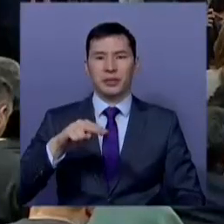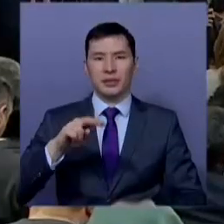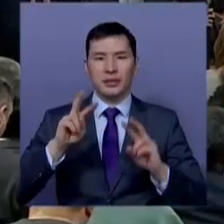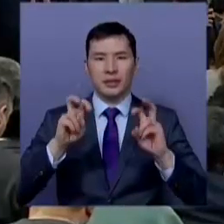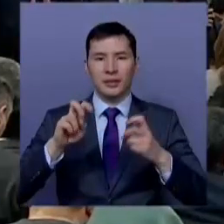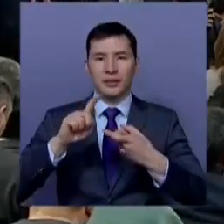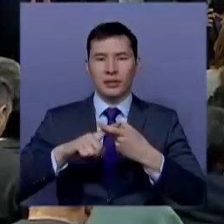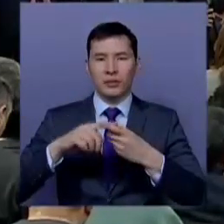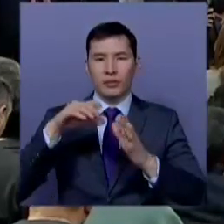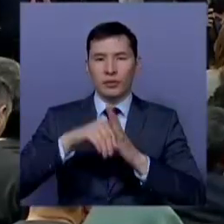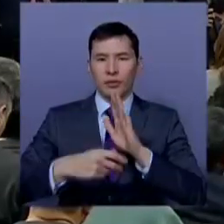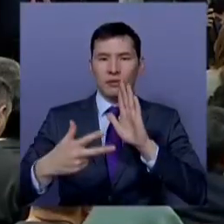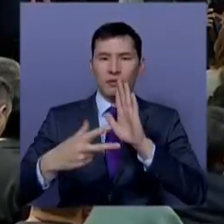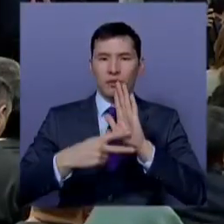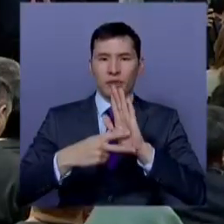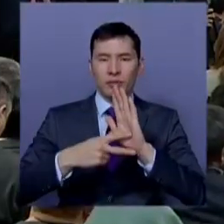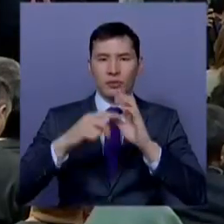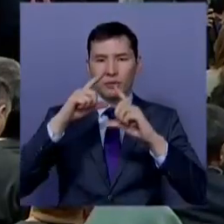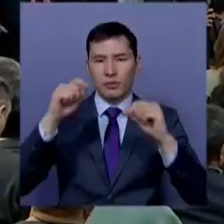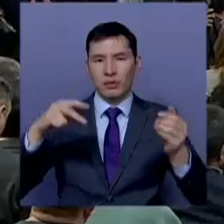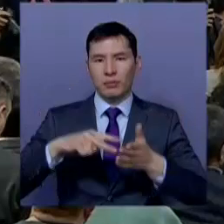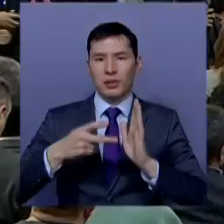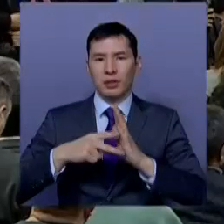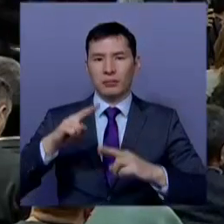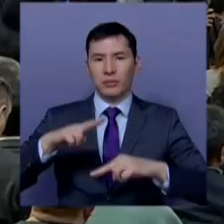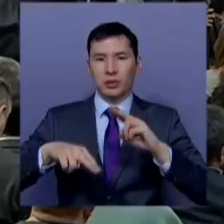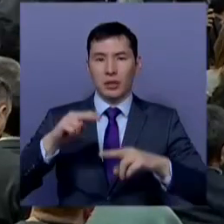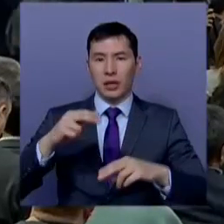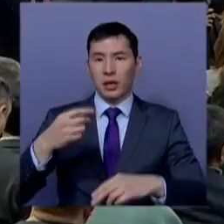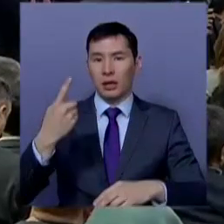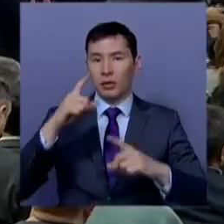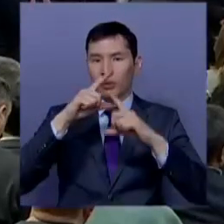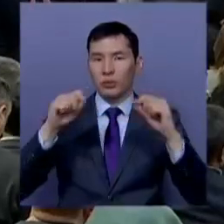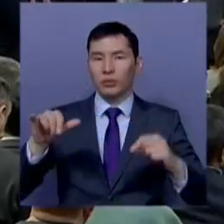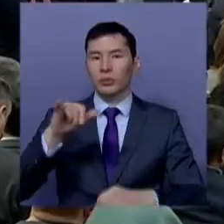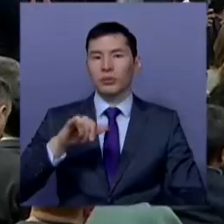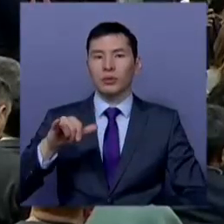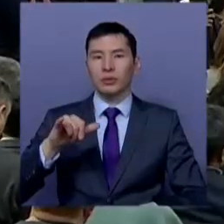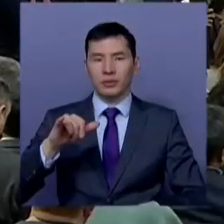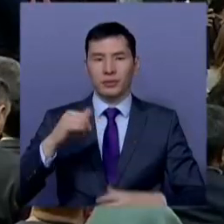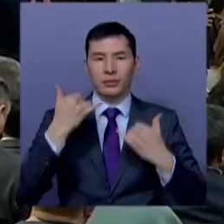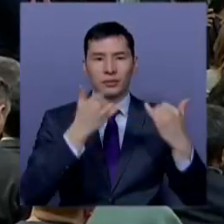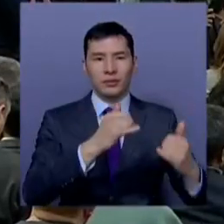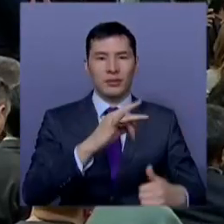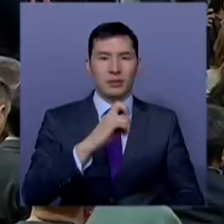саласында 8 мектеп соғудың жоспарлап отырмыз. Сол бір мектепті Рахатқа есептеп отырмыз.